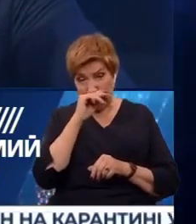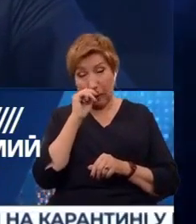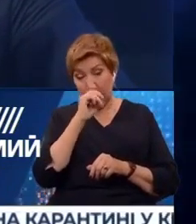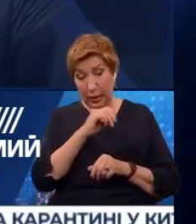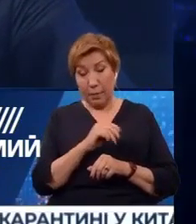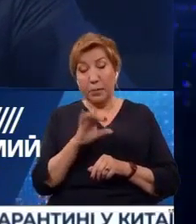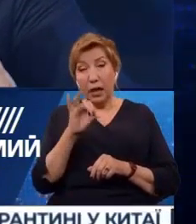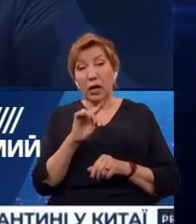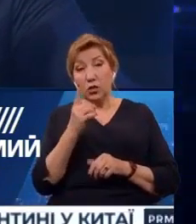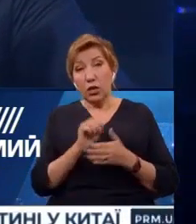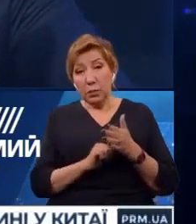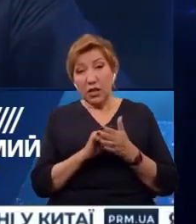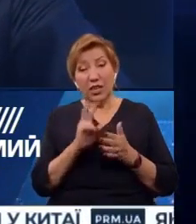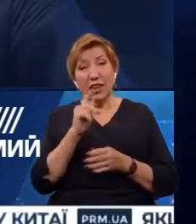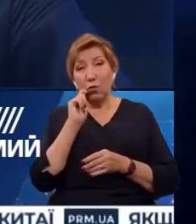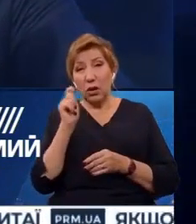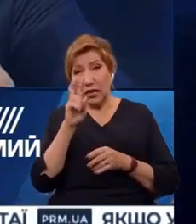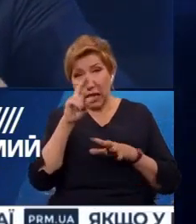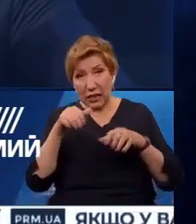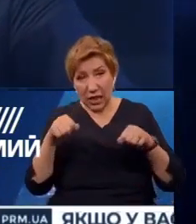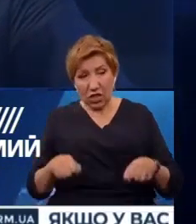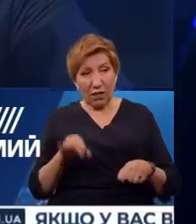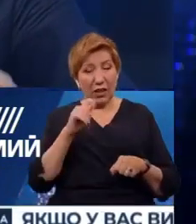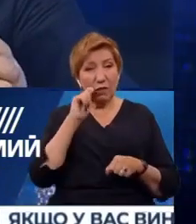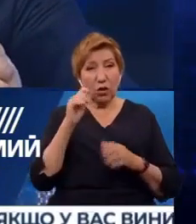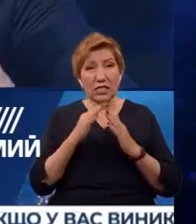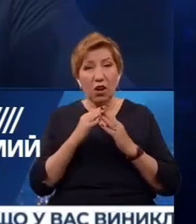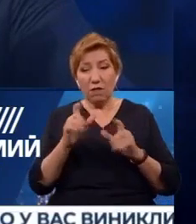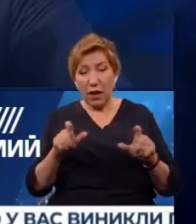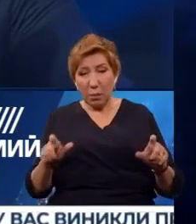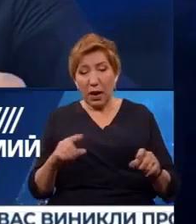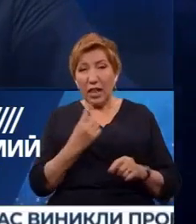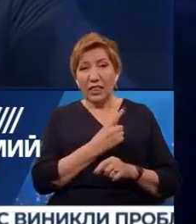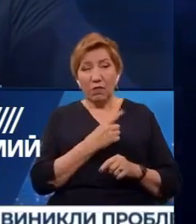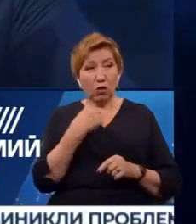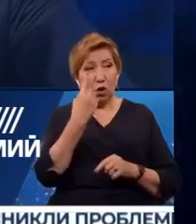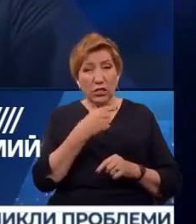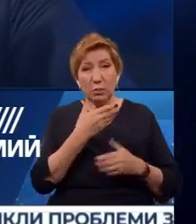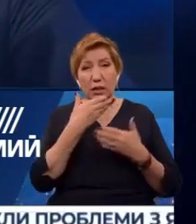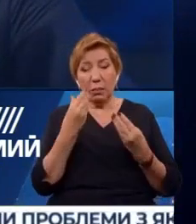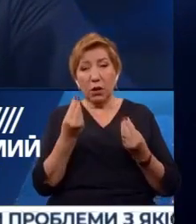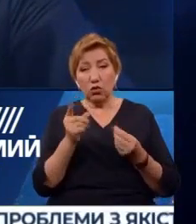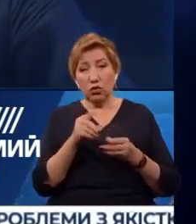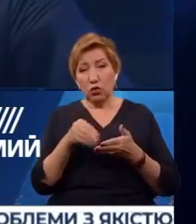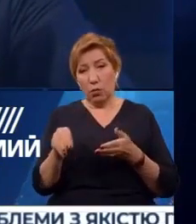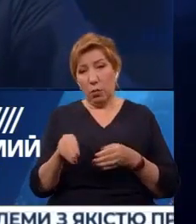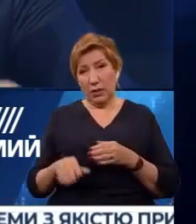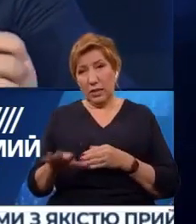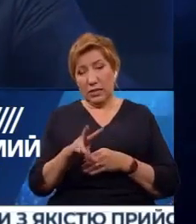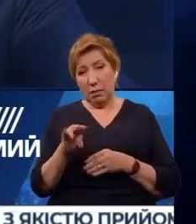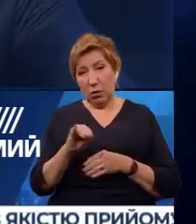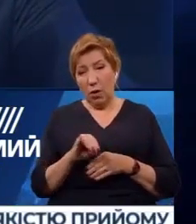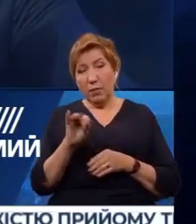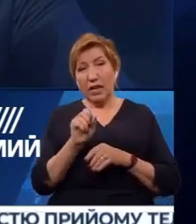З однієї причини, тому що ні в української держави, ні в українського фермера, ні в одноосібника немає коштів, щоб купити ту землю.